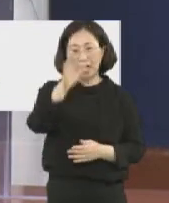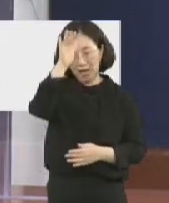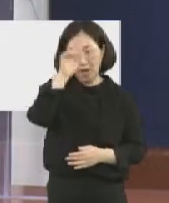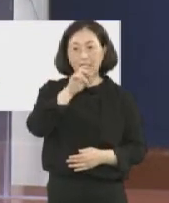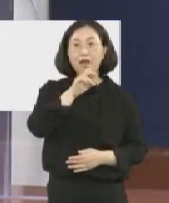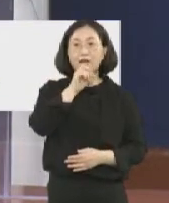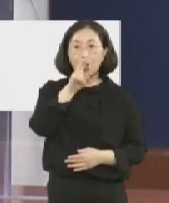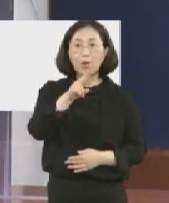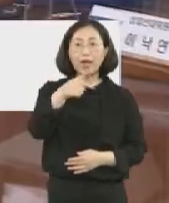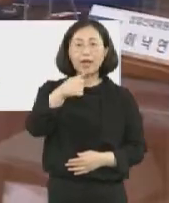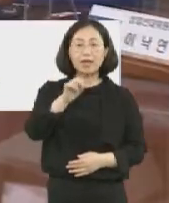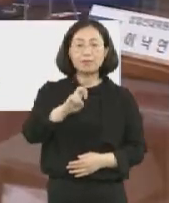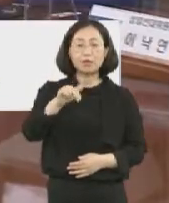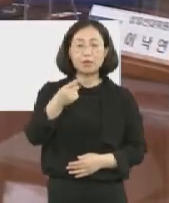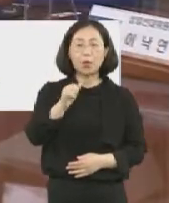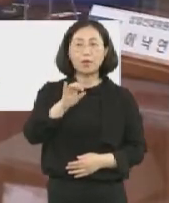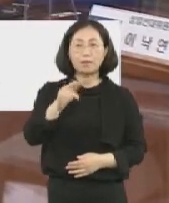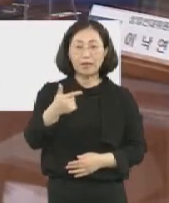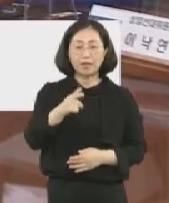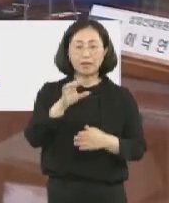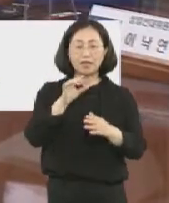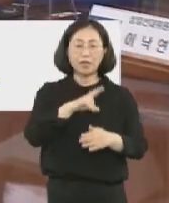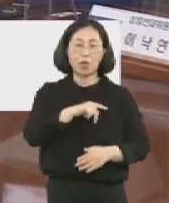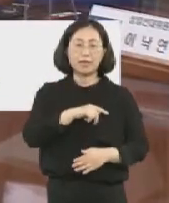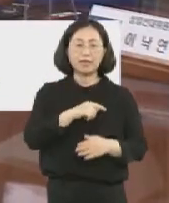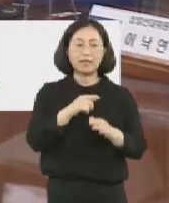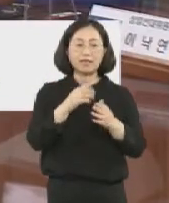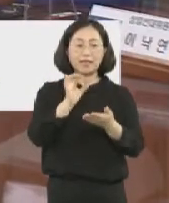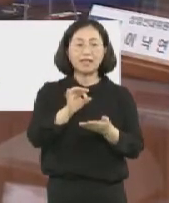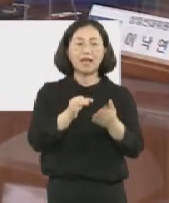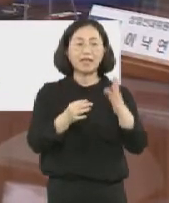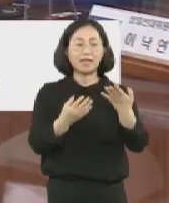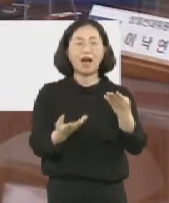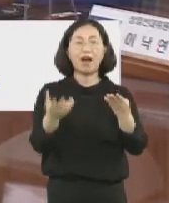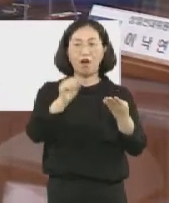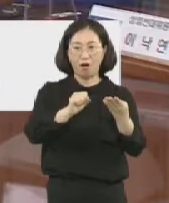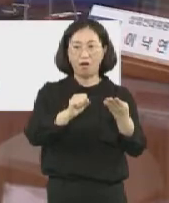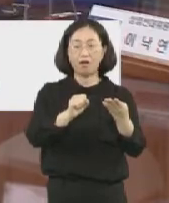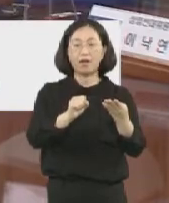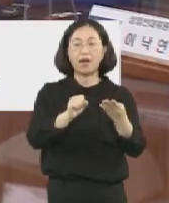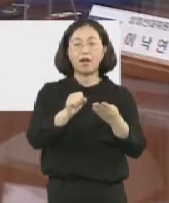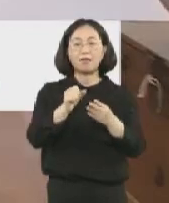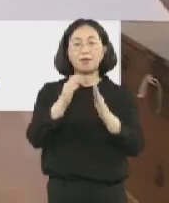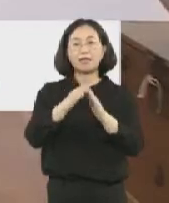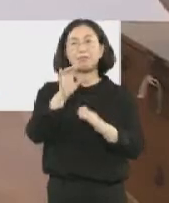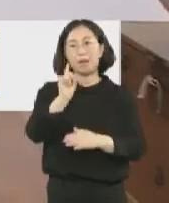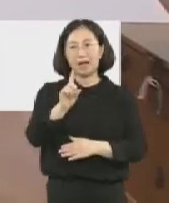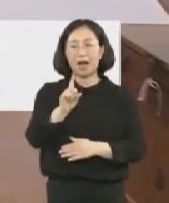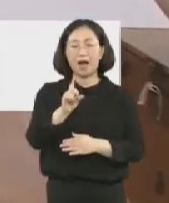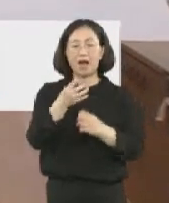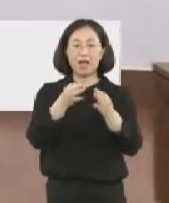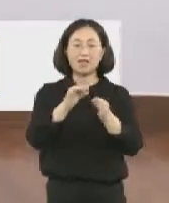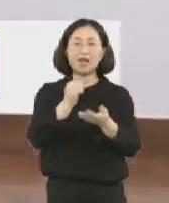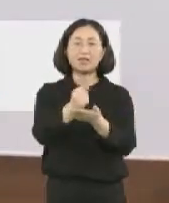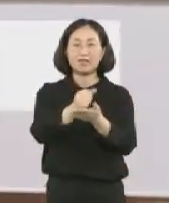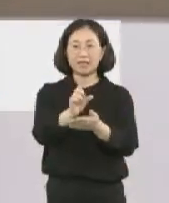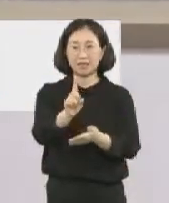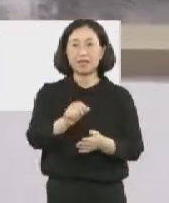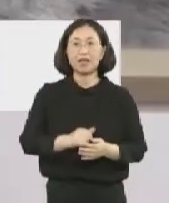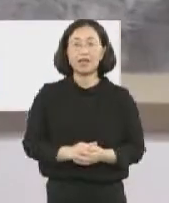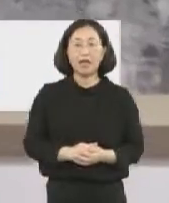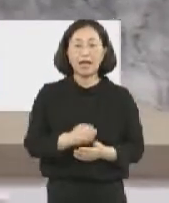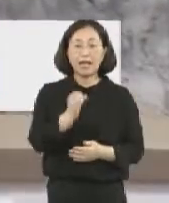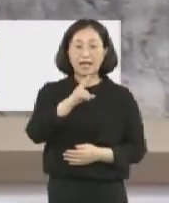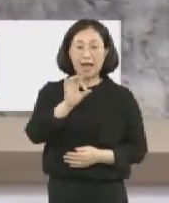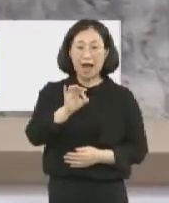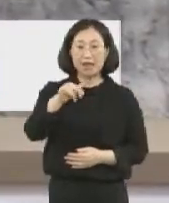민주당 김정민 의원 등은 재산이 4억 원대로 집 한 채와 예금 등을 보유했습니다. 양승조 충남지사